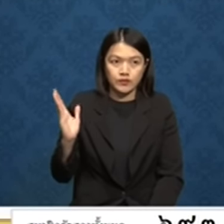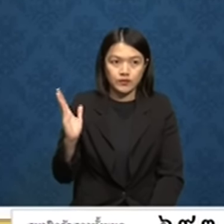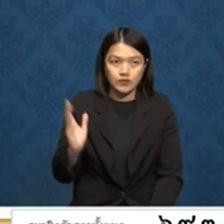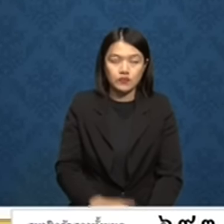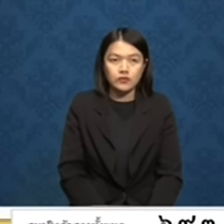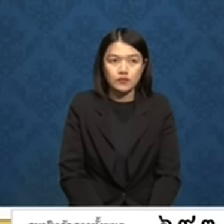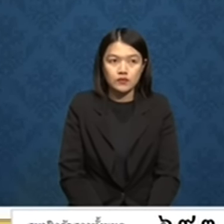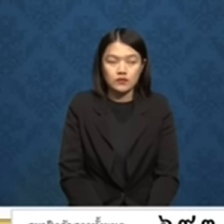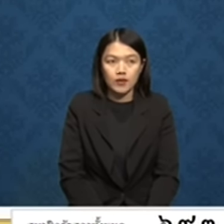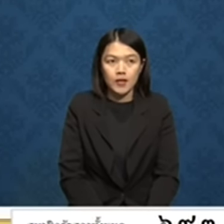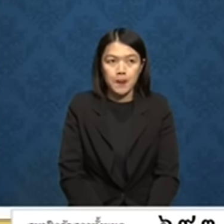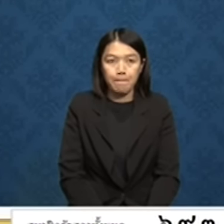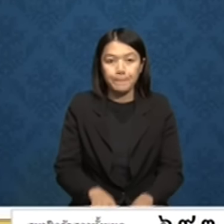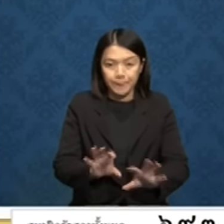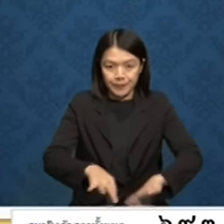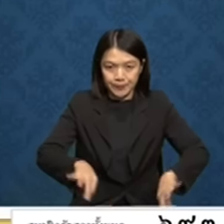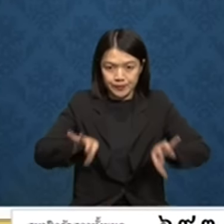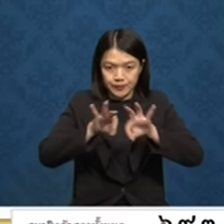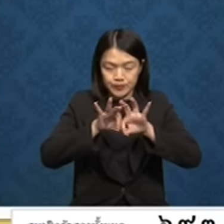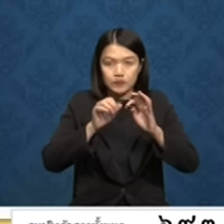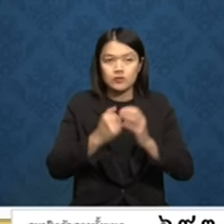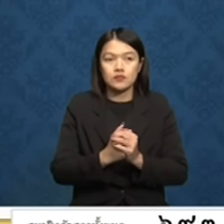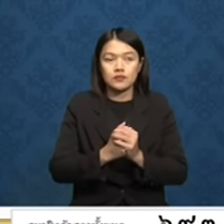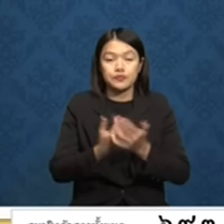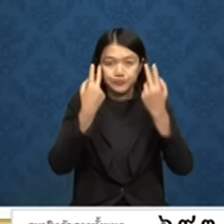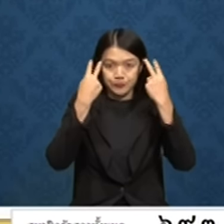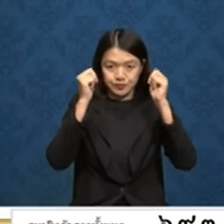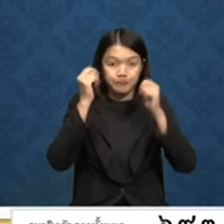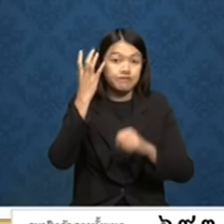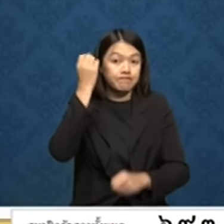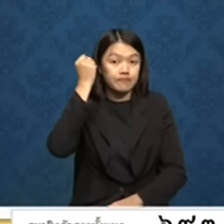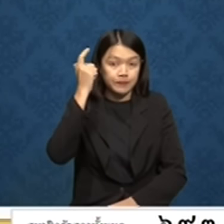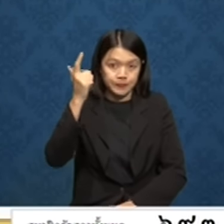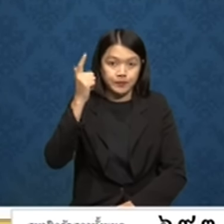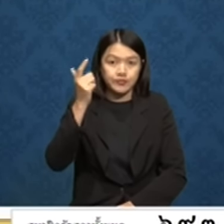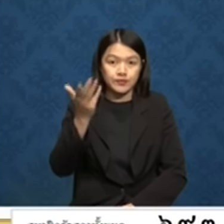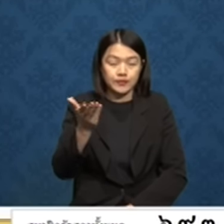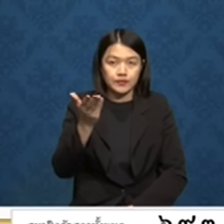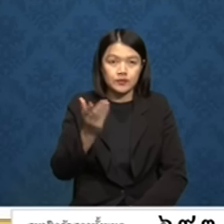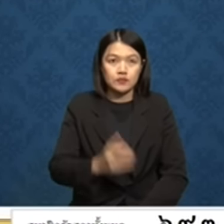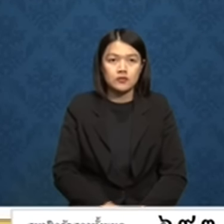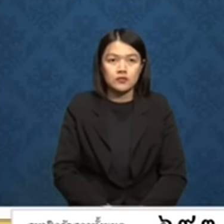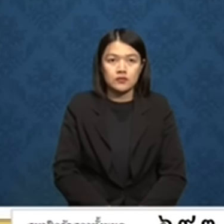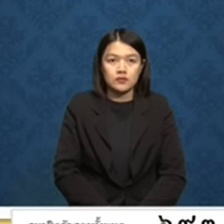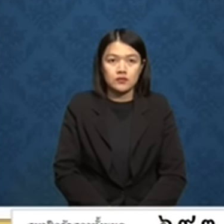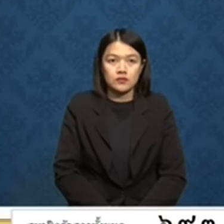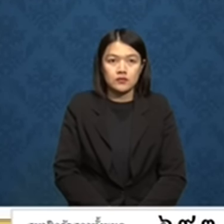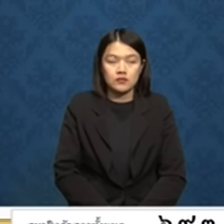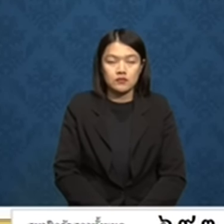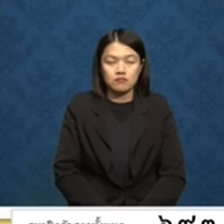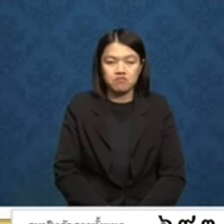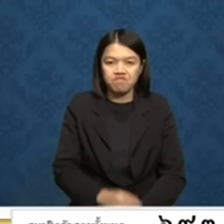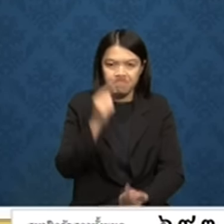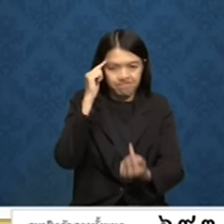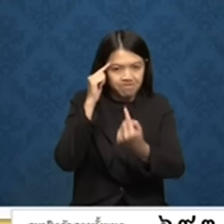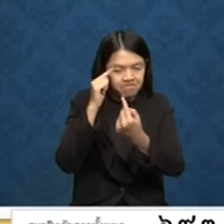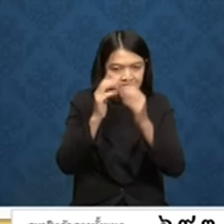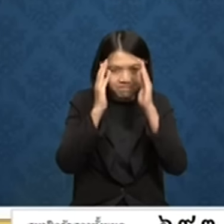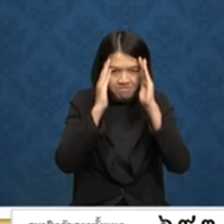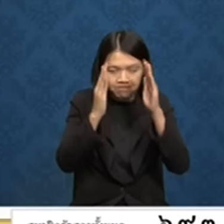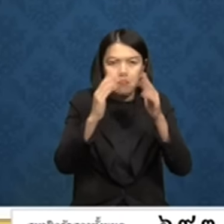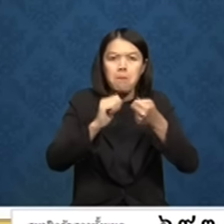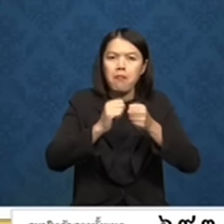ที่สำคัญที่สุดท่านนายกแพทองธารครับ ต้องแสดงเจตจำนงที่ชัดเจนว่าจะแ